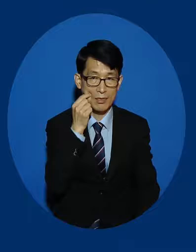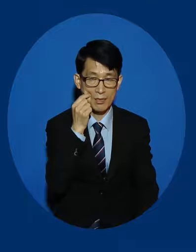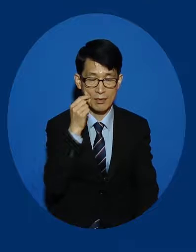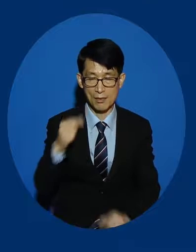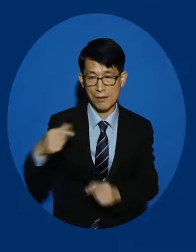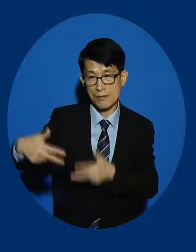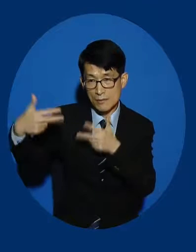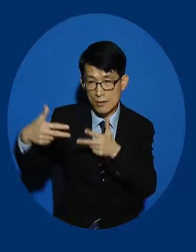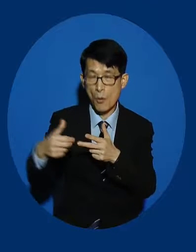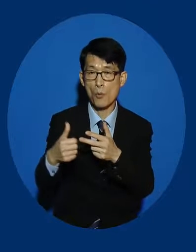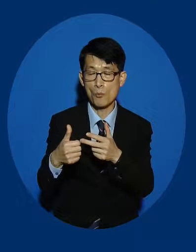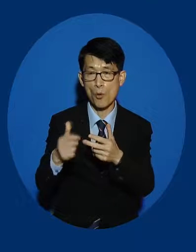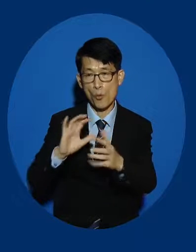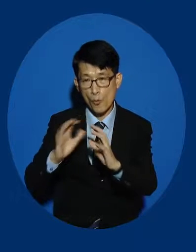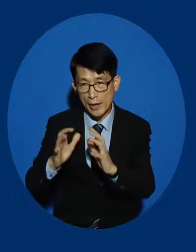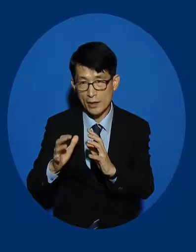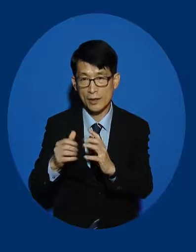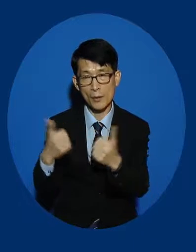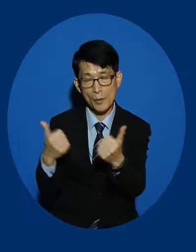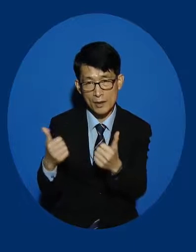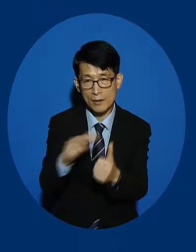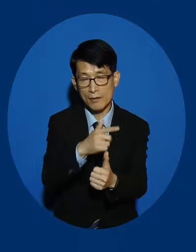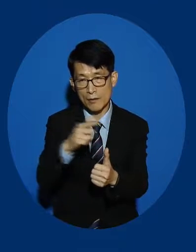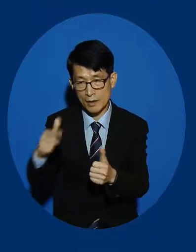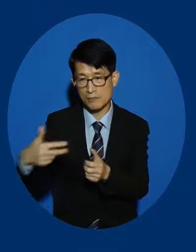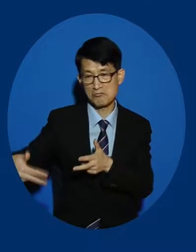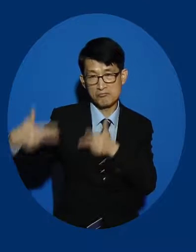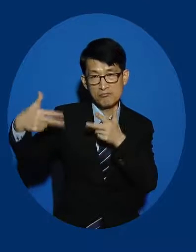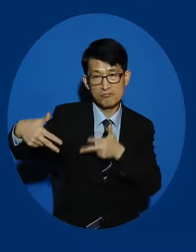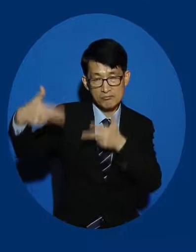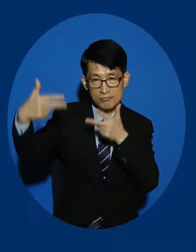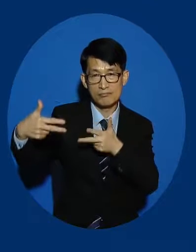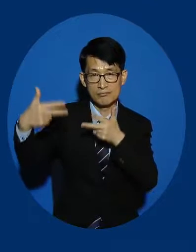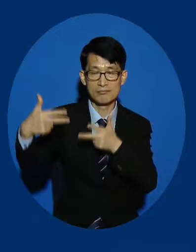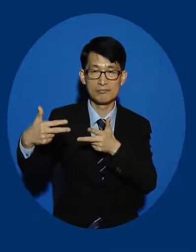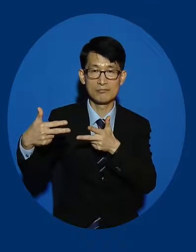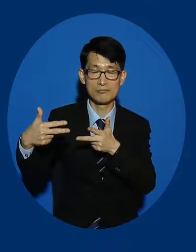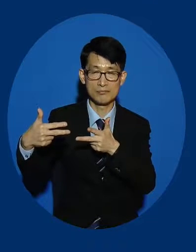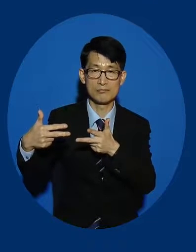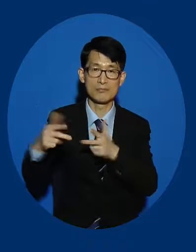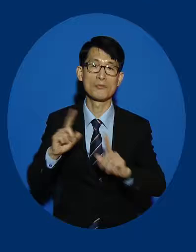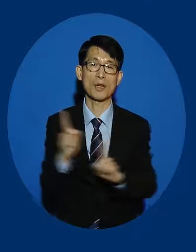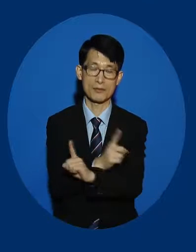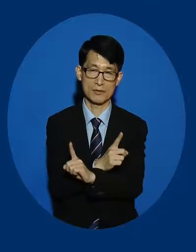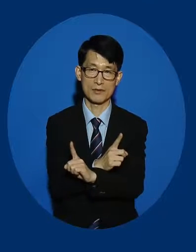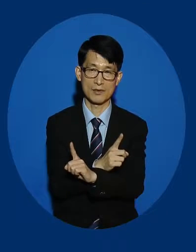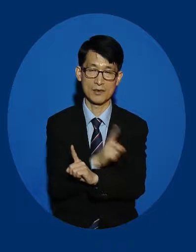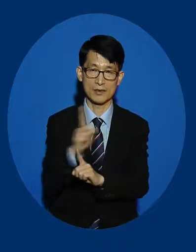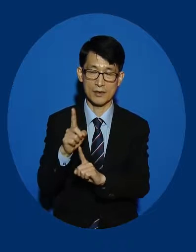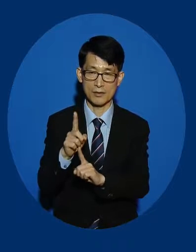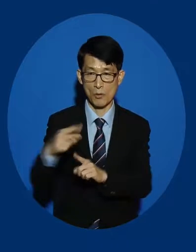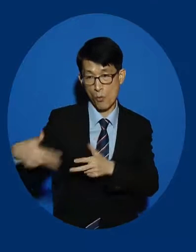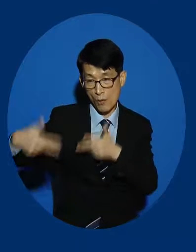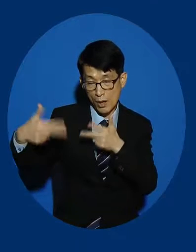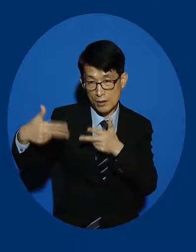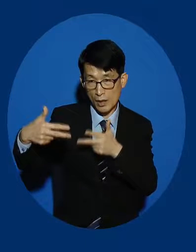교육이며 모든 그 일상의 화상으로 통하는 그런 사회로 바뀌었습니다. 그러다 보니까 화상을 통한 프로그램들이 굉장히